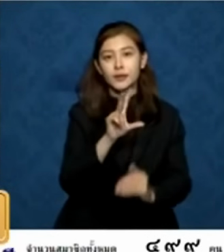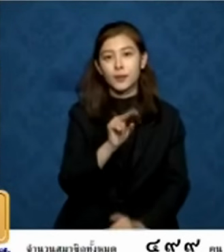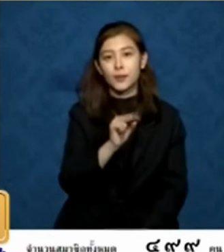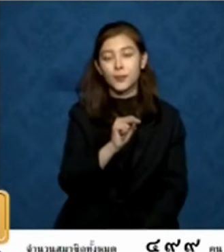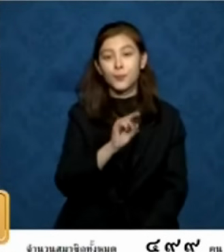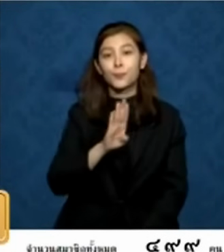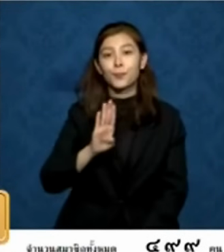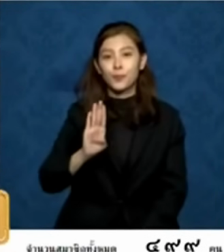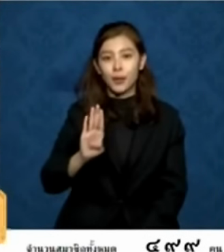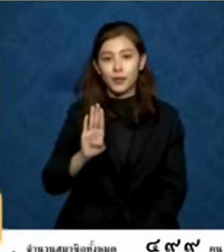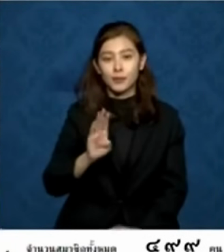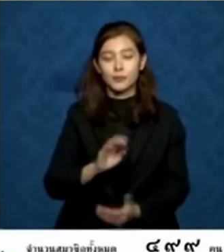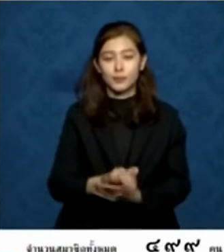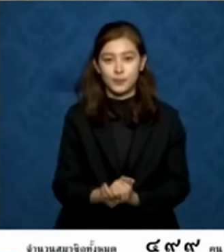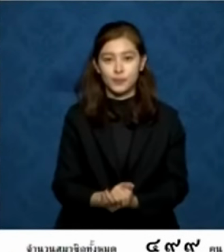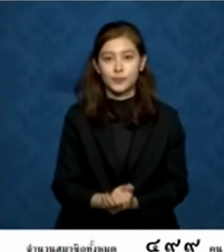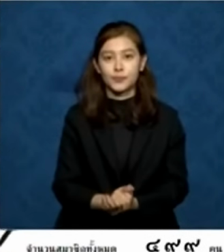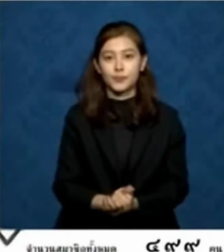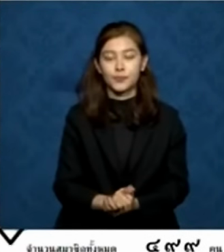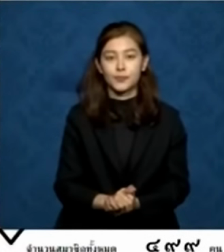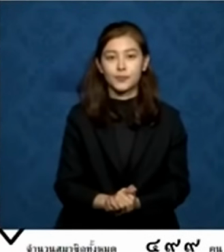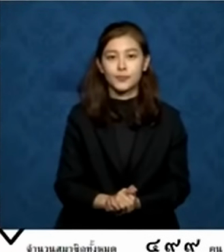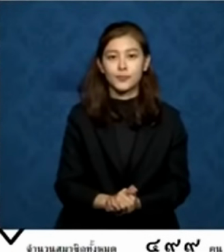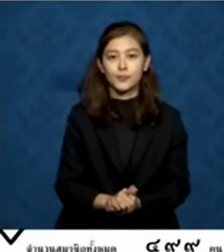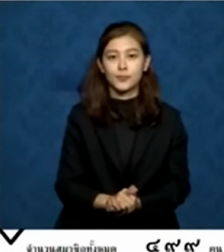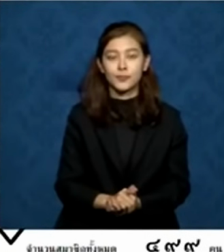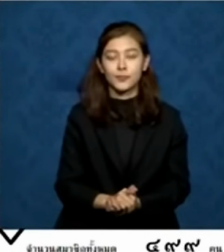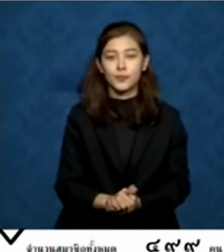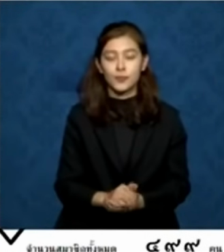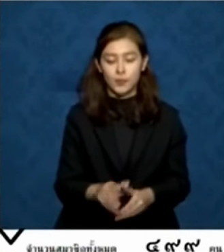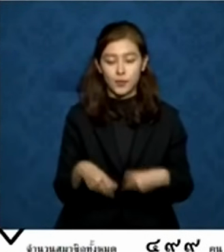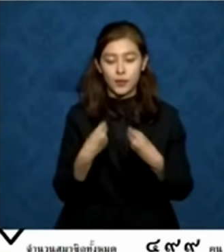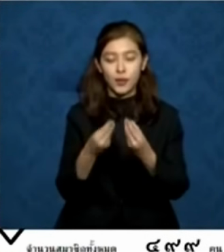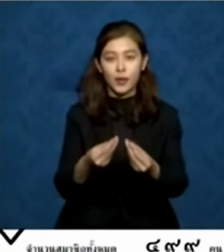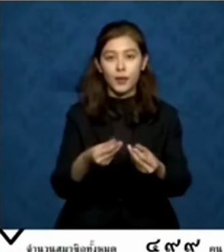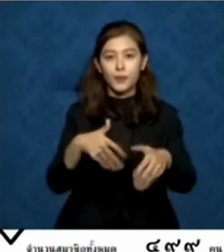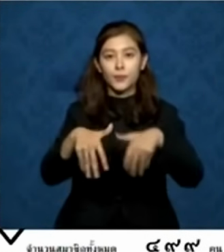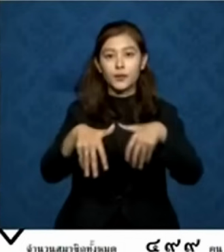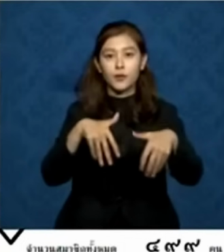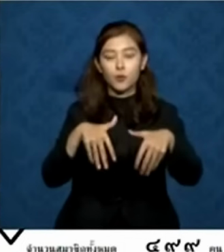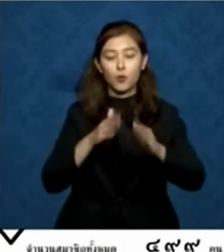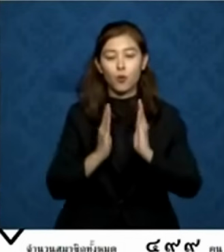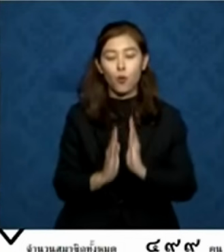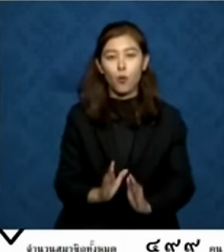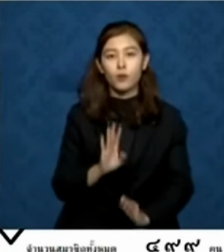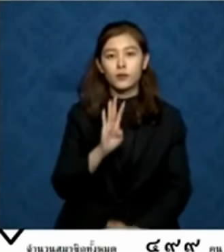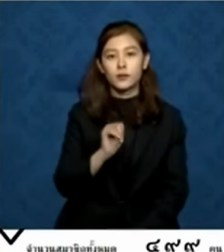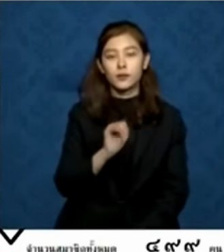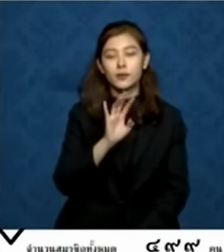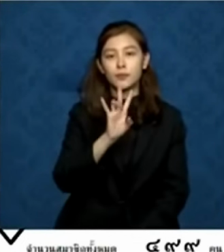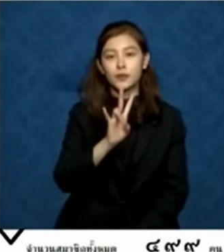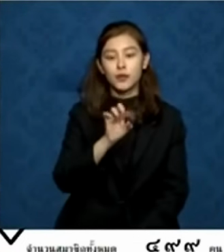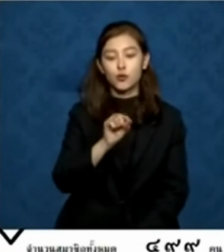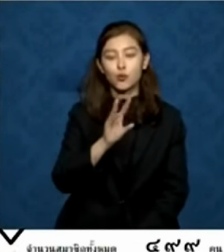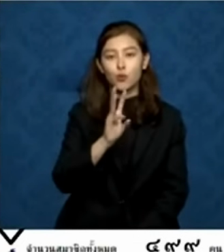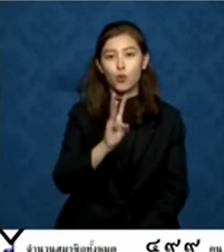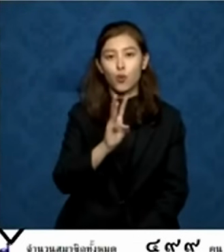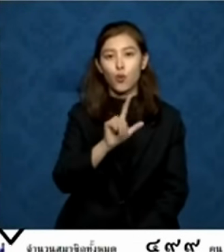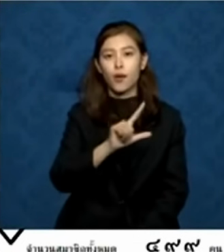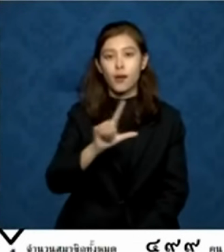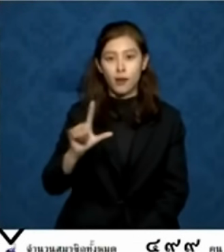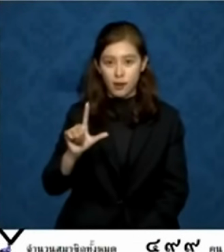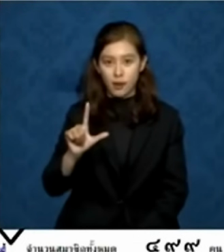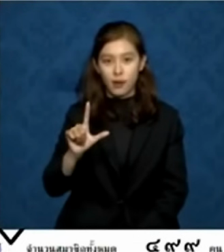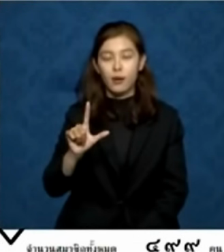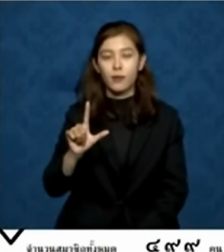สิทธิประโยชน์เพิ่มขึ้นประชาชนที่ได้รับสิทธิ์ไม่น้อยกว่า 47.67 ล้านคนสาม